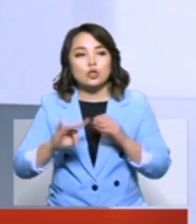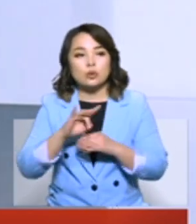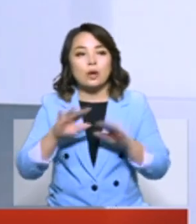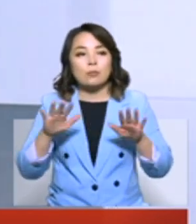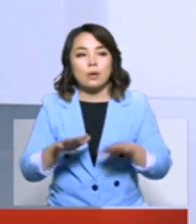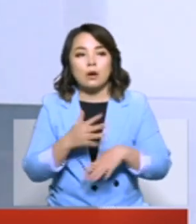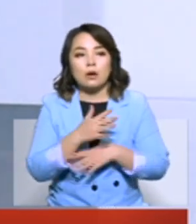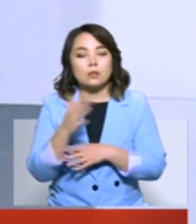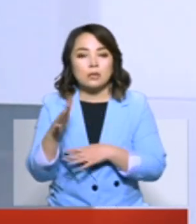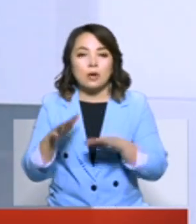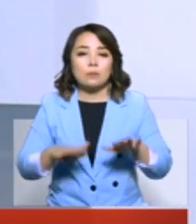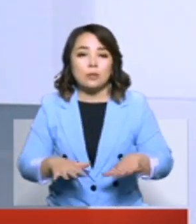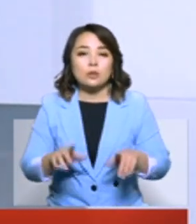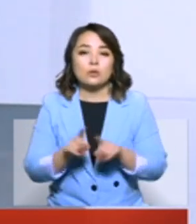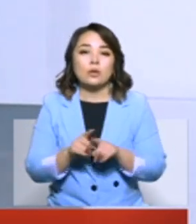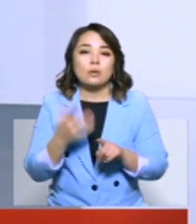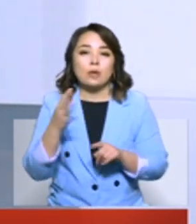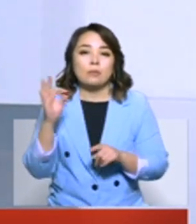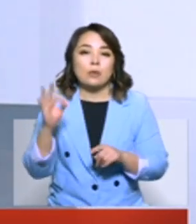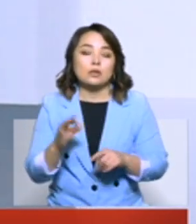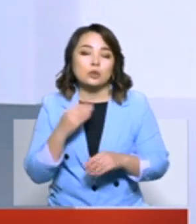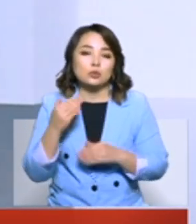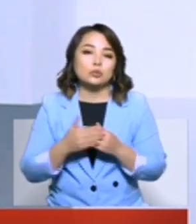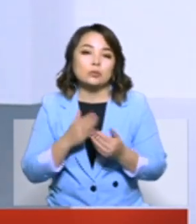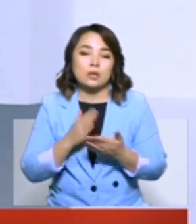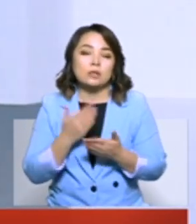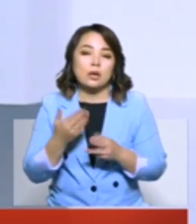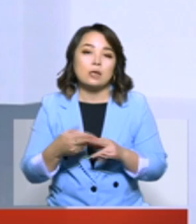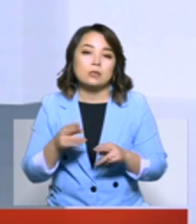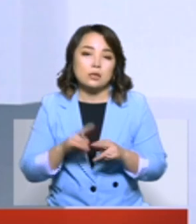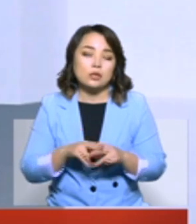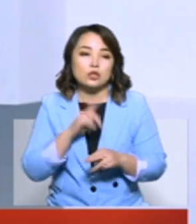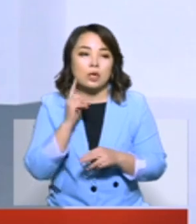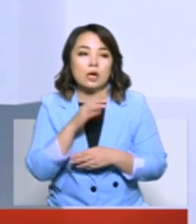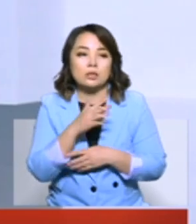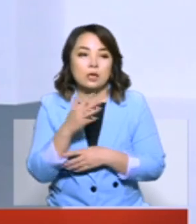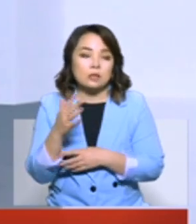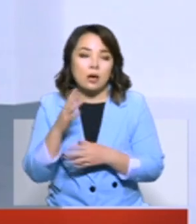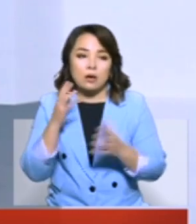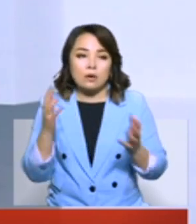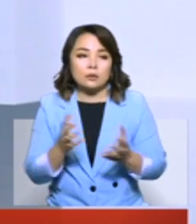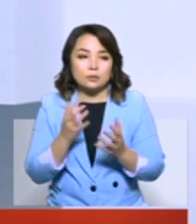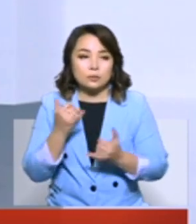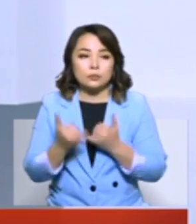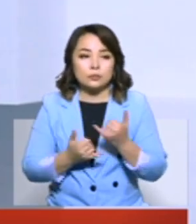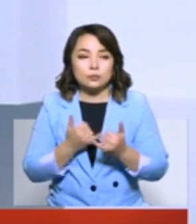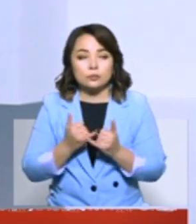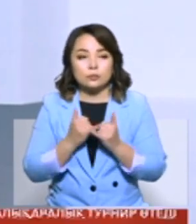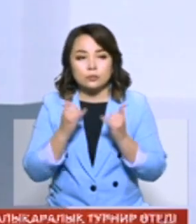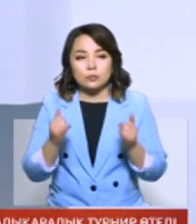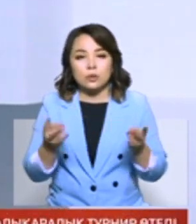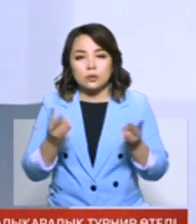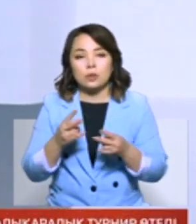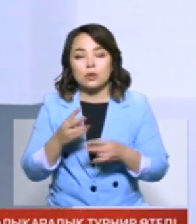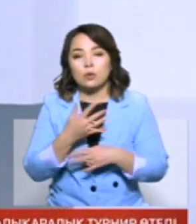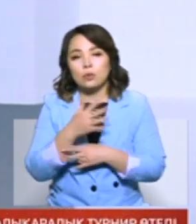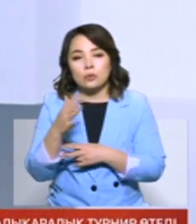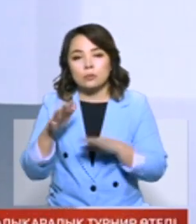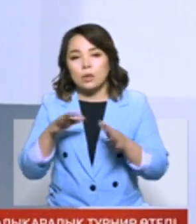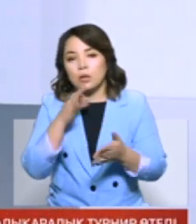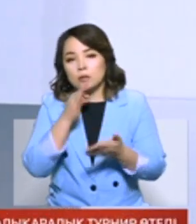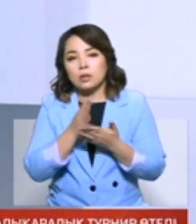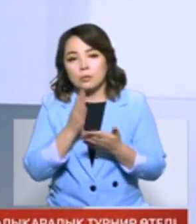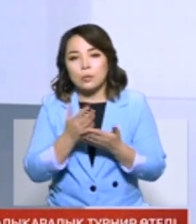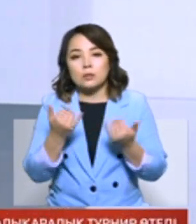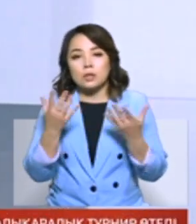аумағының ағашты өлкесі небәрі 5%-ға жуықтайды. Сондықтан жасыл желекті аялап көбейту қажет. Ал бұл міндет орманшылардың еншісінде.